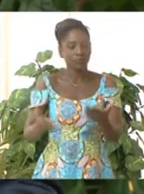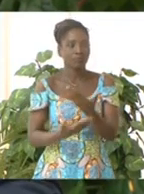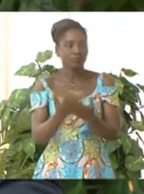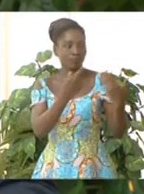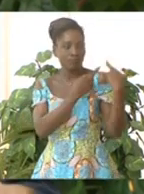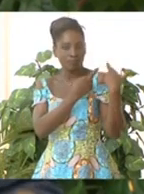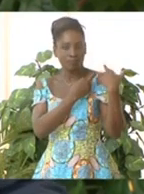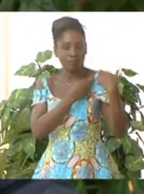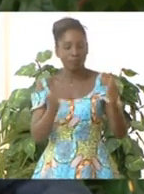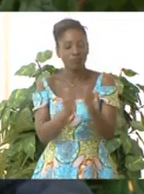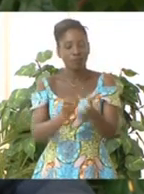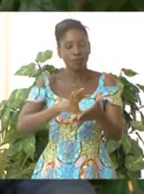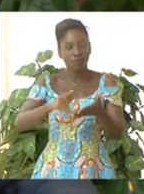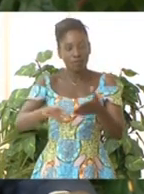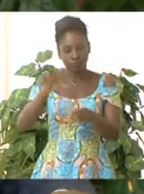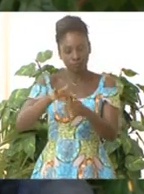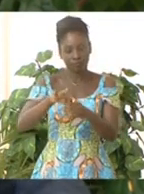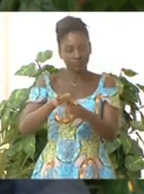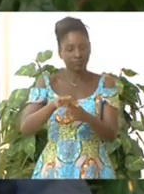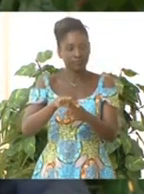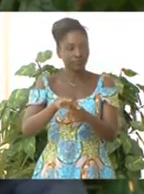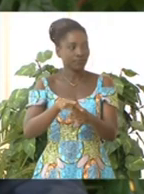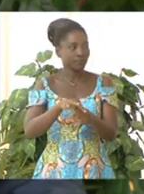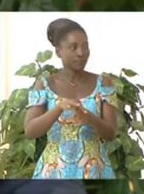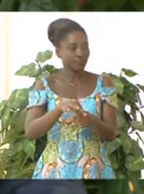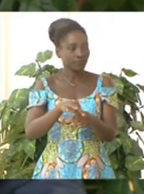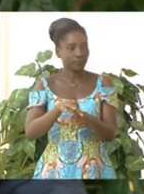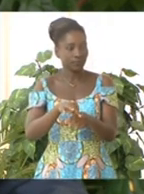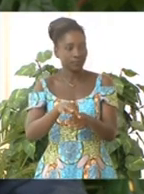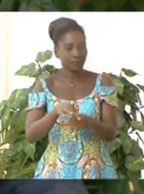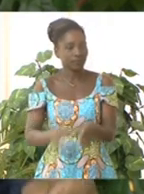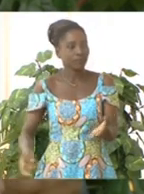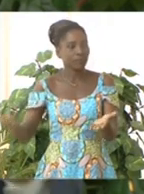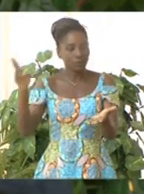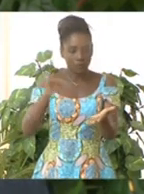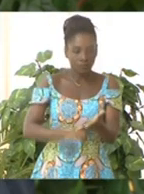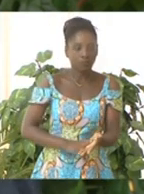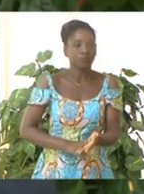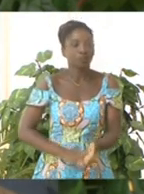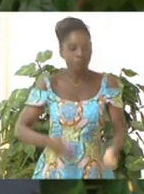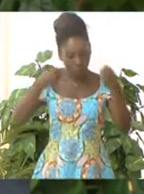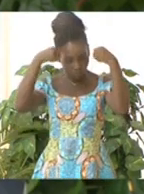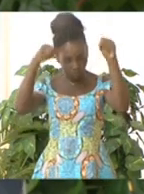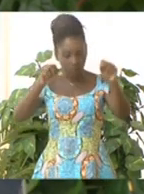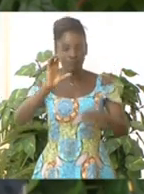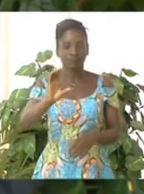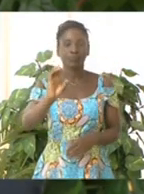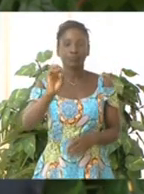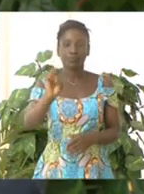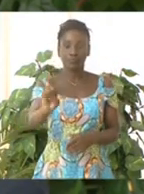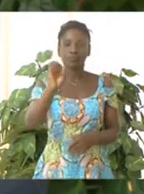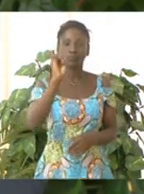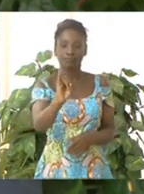et de sa carte d'électeur. Et c'est signé Koulibaly Cubière Ibrahim.